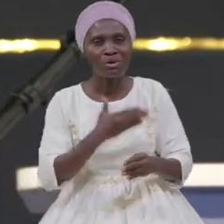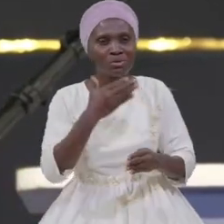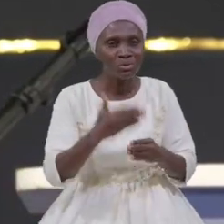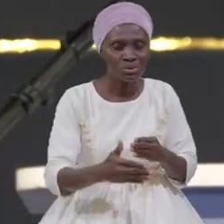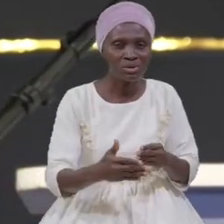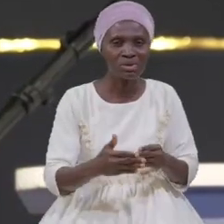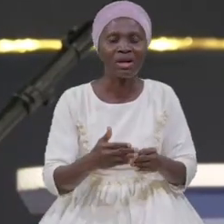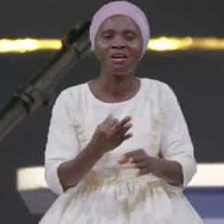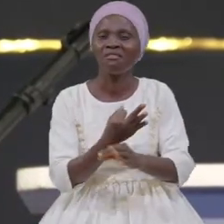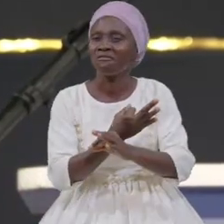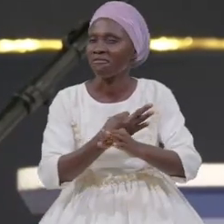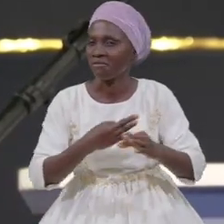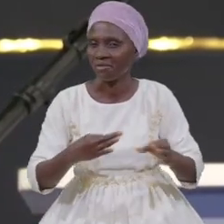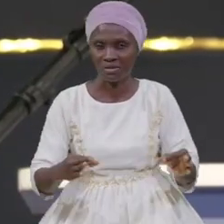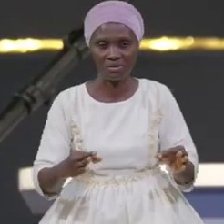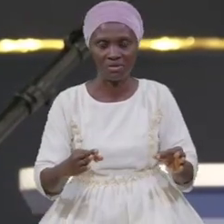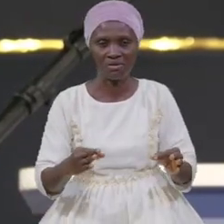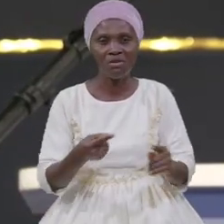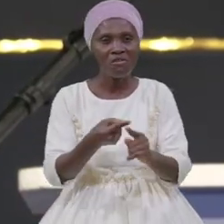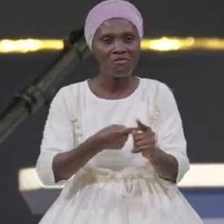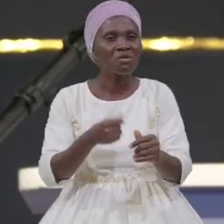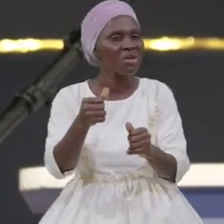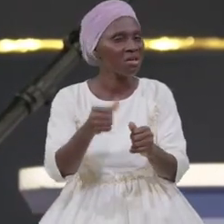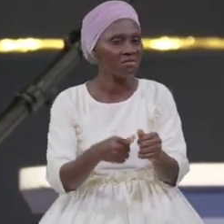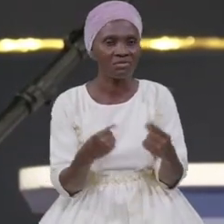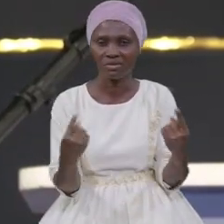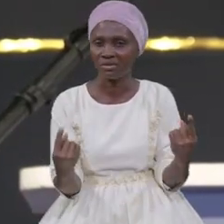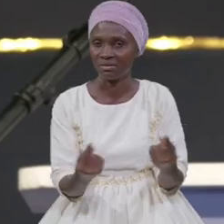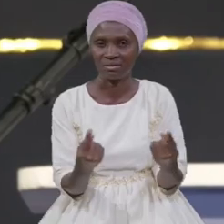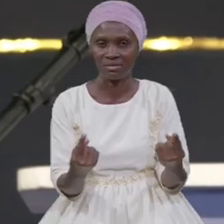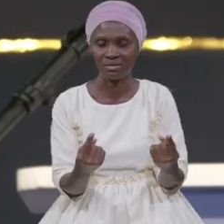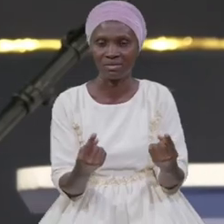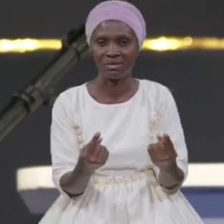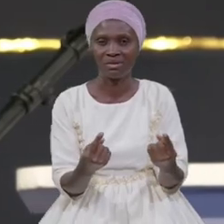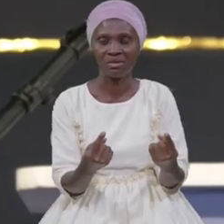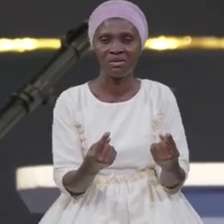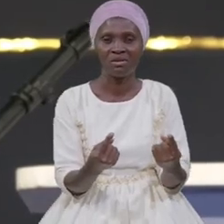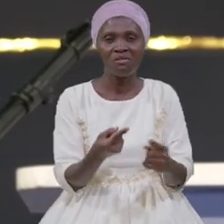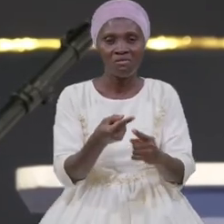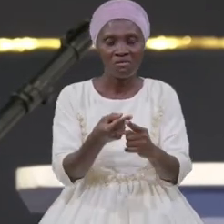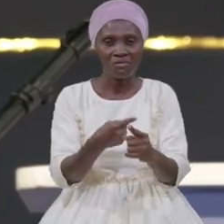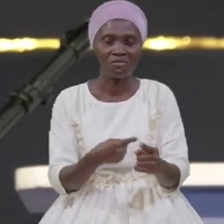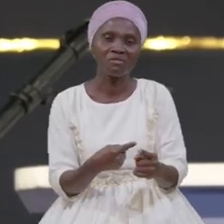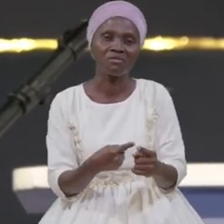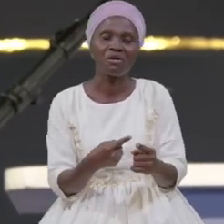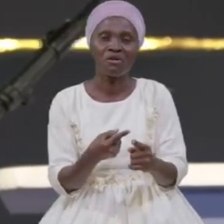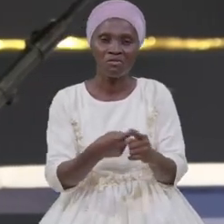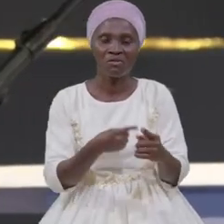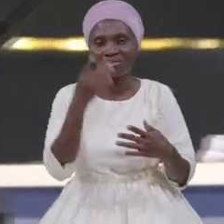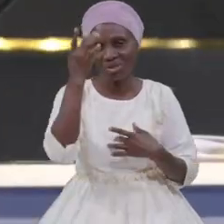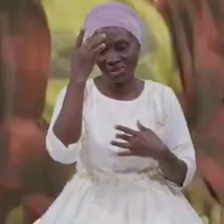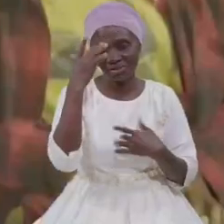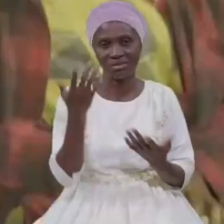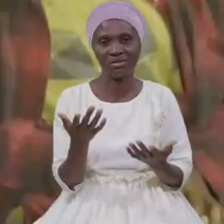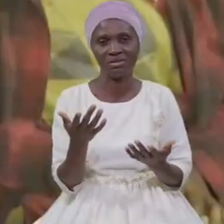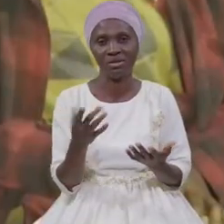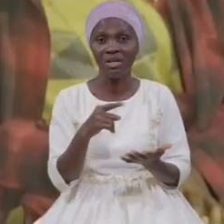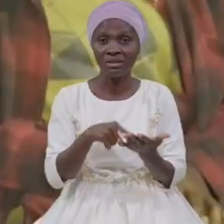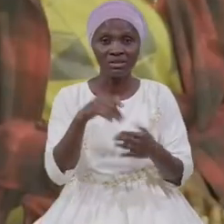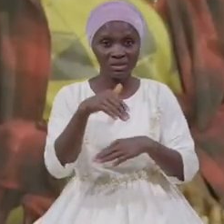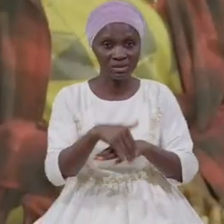liberté totale du péché, de la maladie et de Satan. Ce sois-tu là.